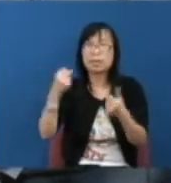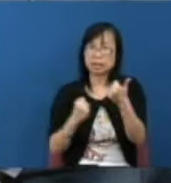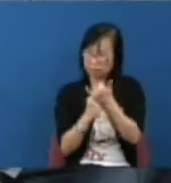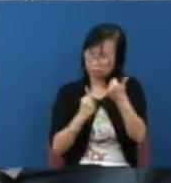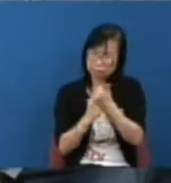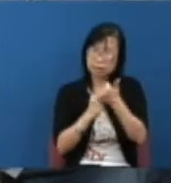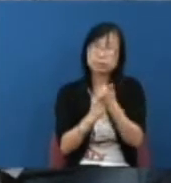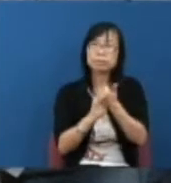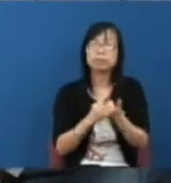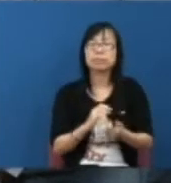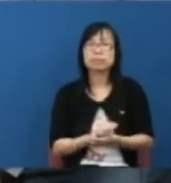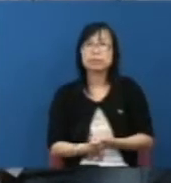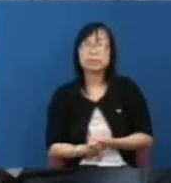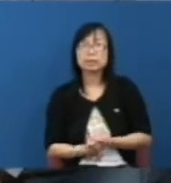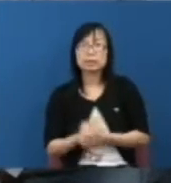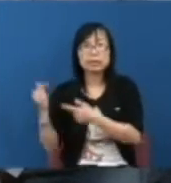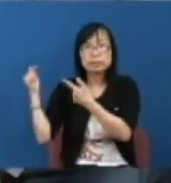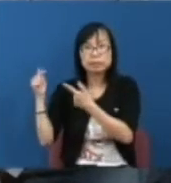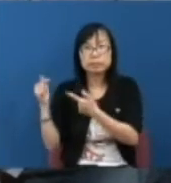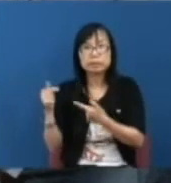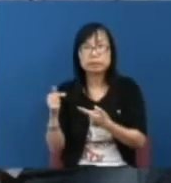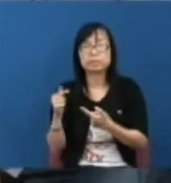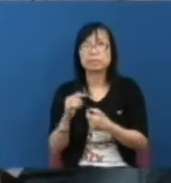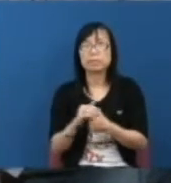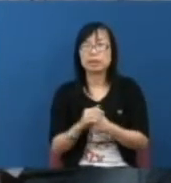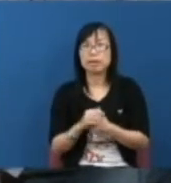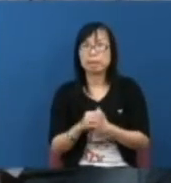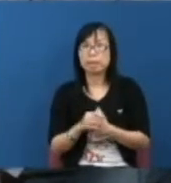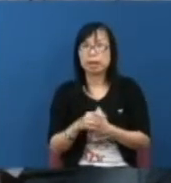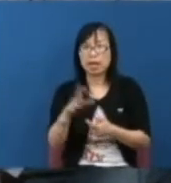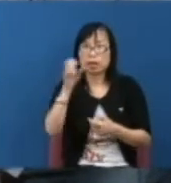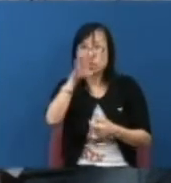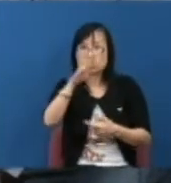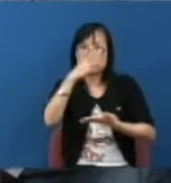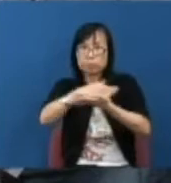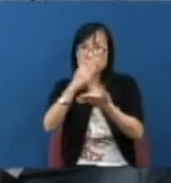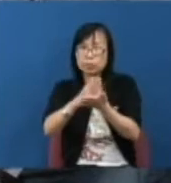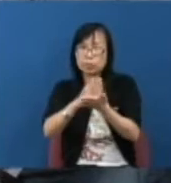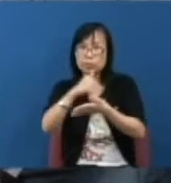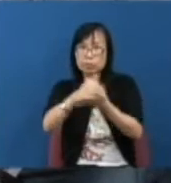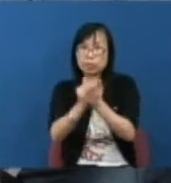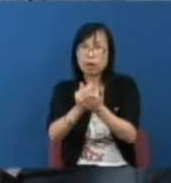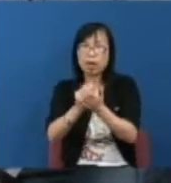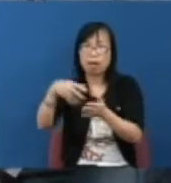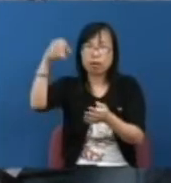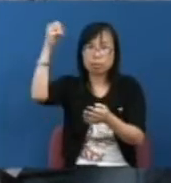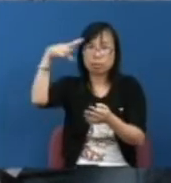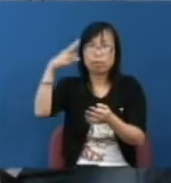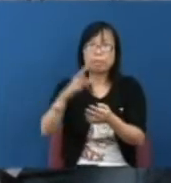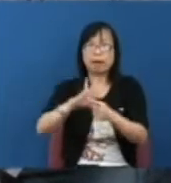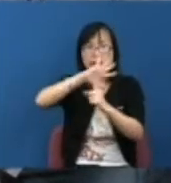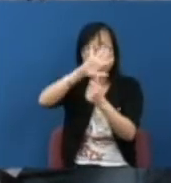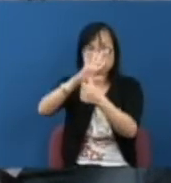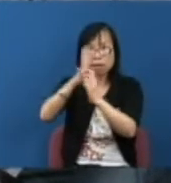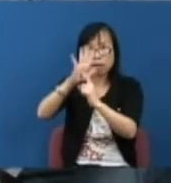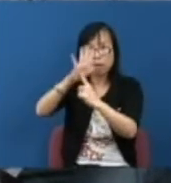持，係極力支持。咁跟住我哋頭先講好多唔同嘅類型嘅，譬如光伏板啊、風力發電啊、